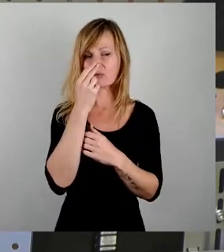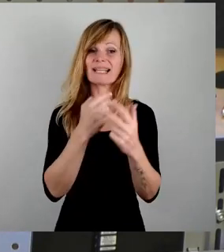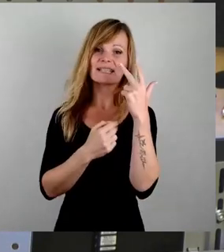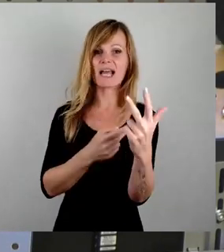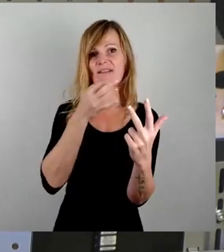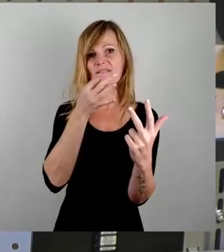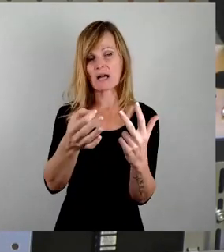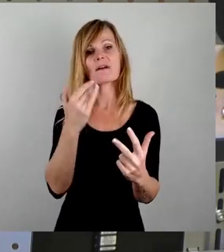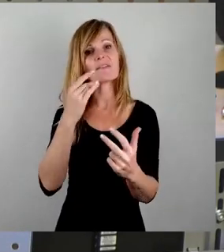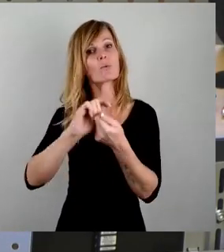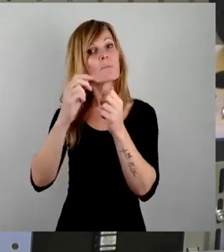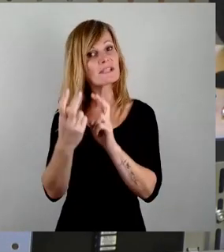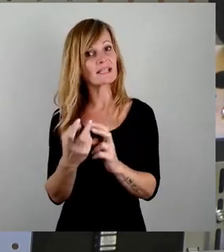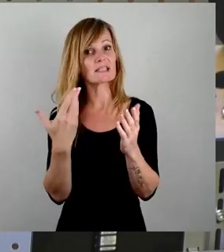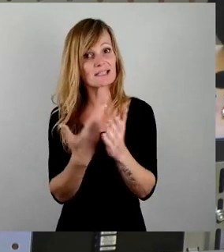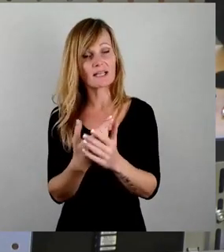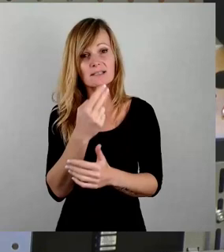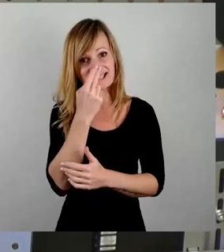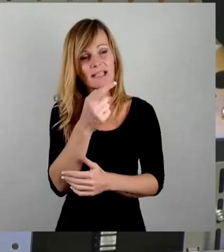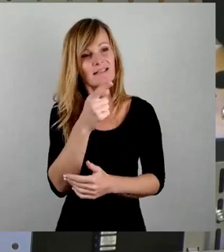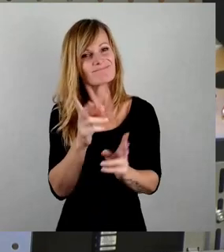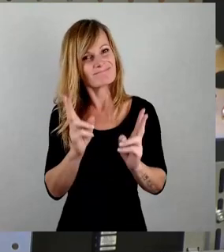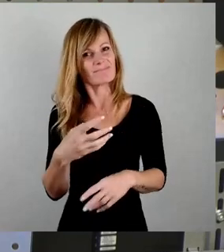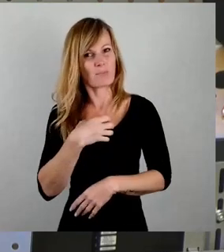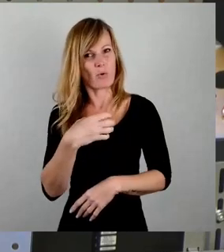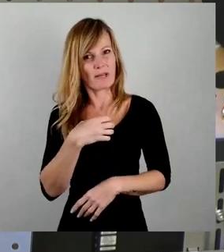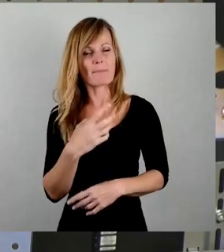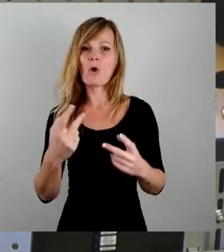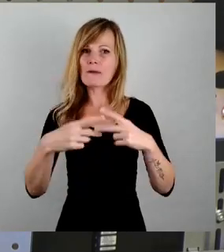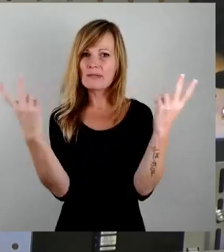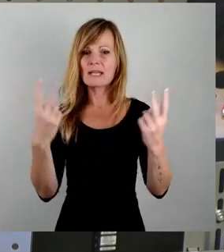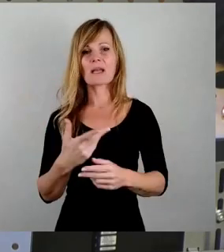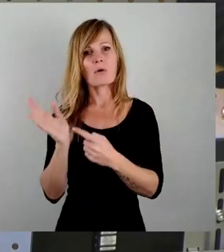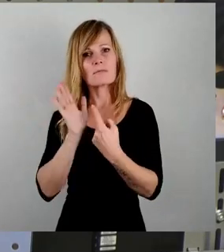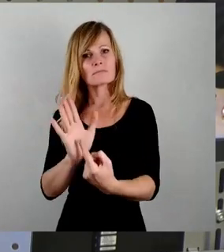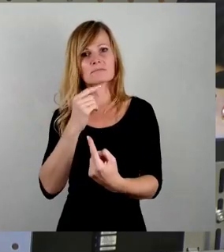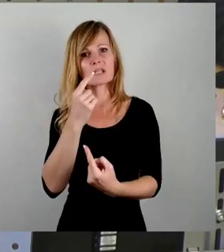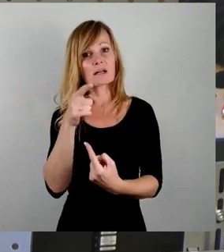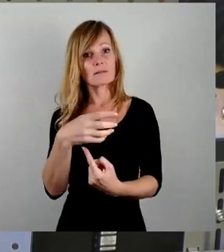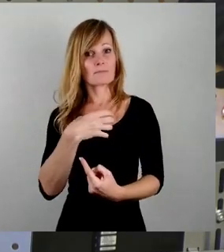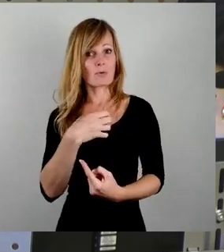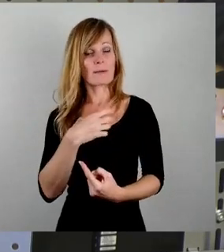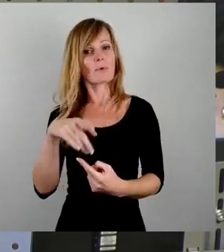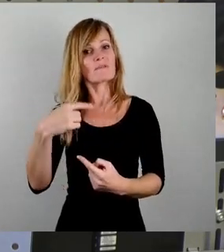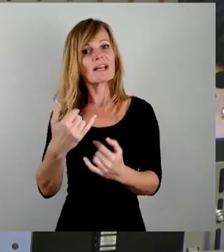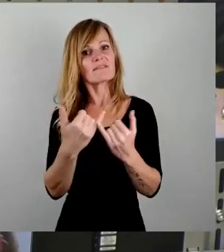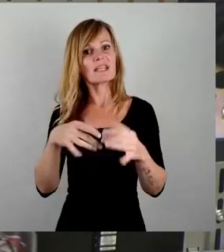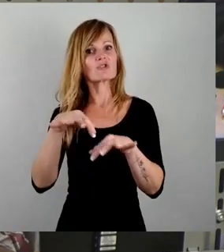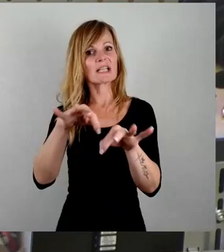realisieren Sie das, dass das ein Problem ist? Wann adressieren Sie das an die Öffentlichkeit und wann entwickeln Sie eine entsprechende Strategie? Danke.